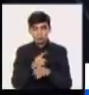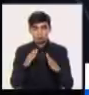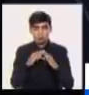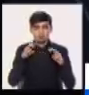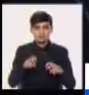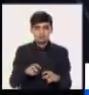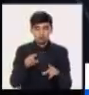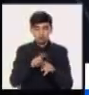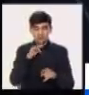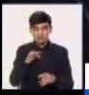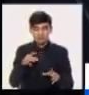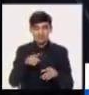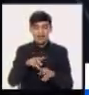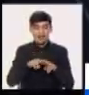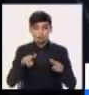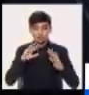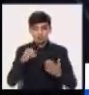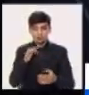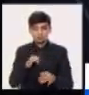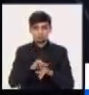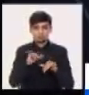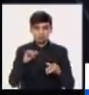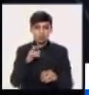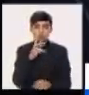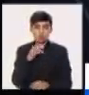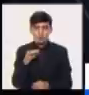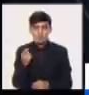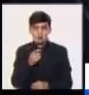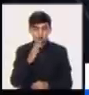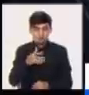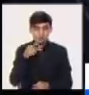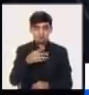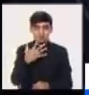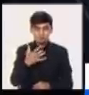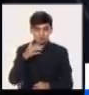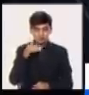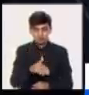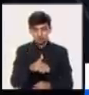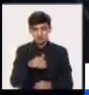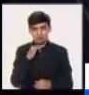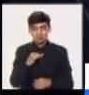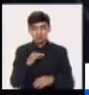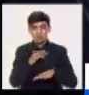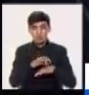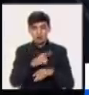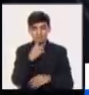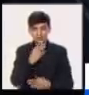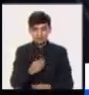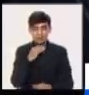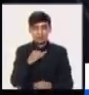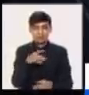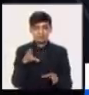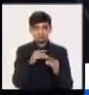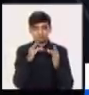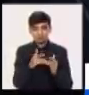дома. И даже в этом случае будет прирост, но минимальный. Всего 2500 пациентов в день. Они